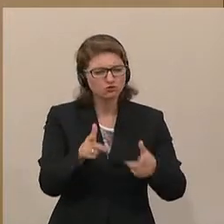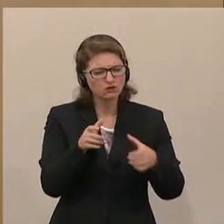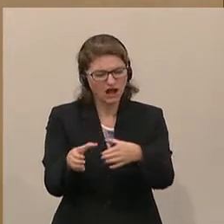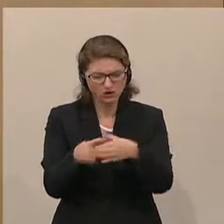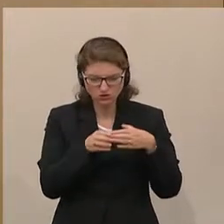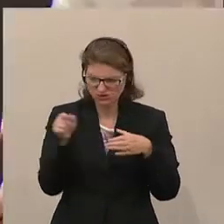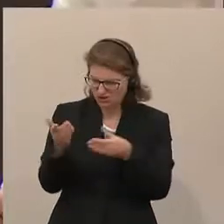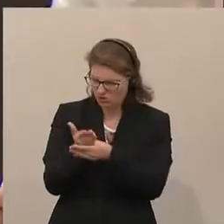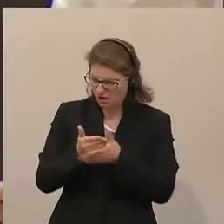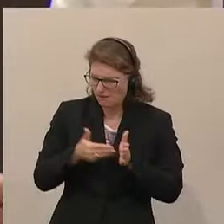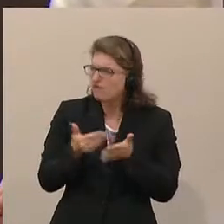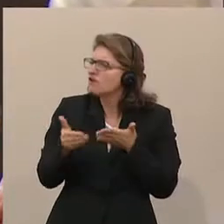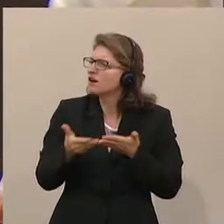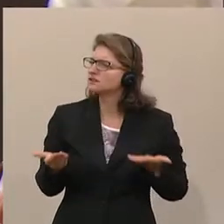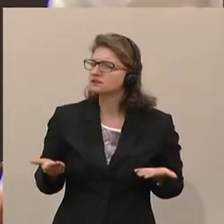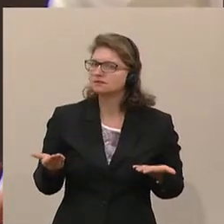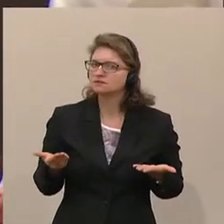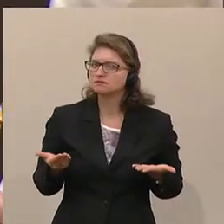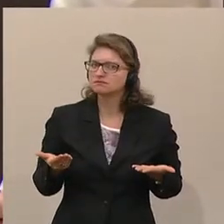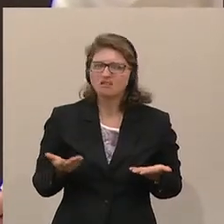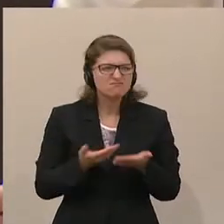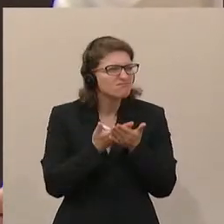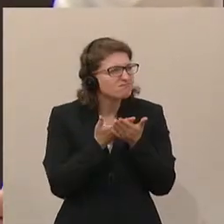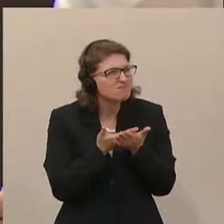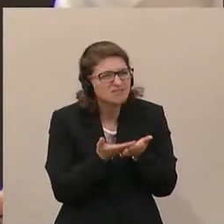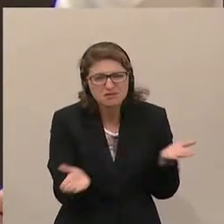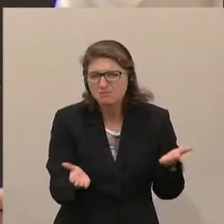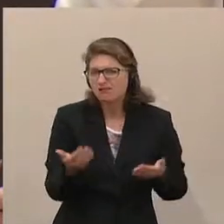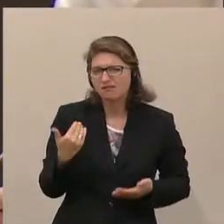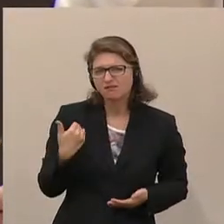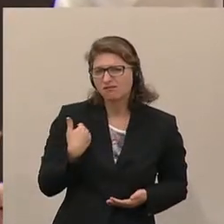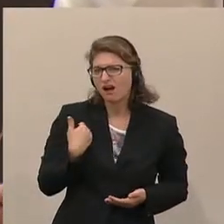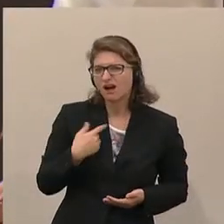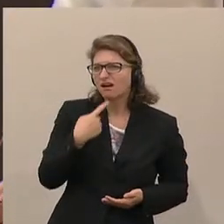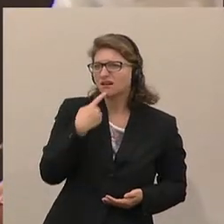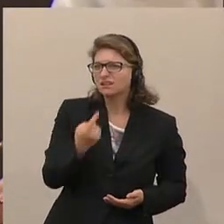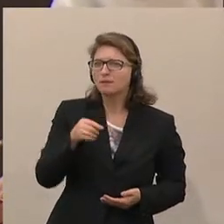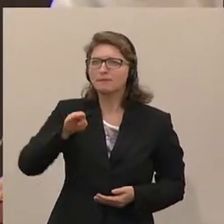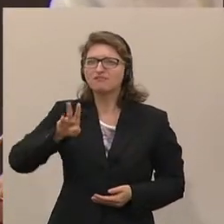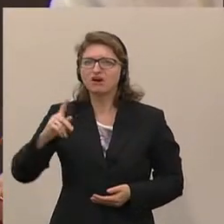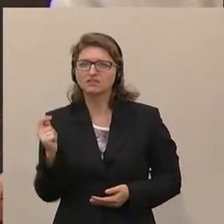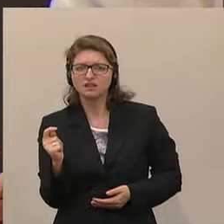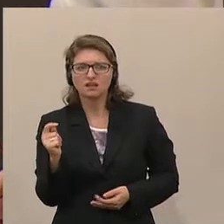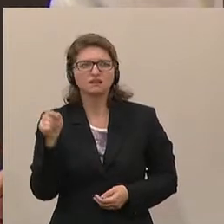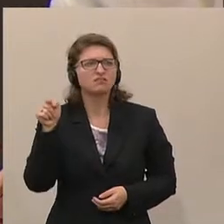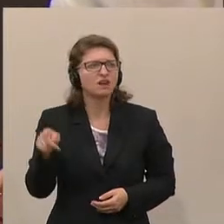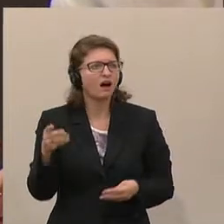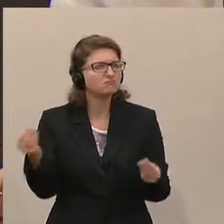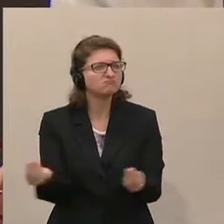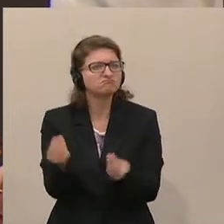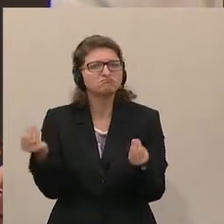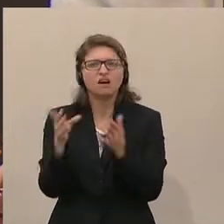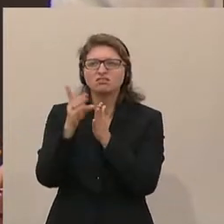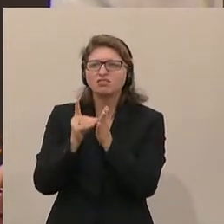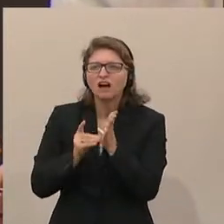diese Unterlagen braucht. Kein Mensch hat je behauptet, dass der BVD irgendwelche Daten